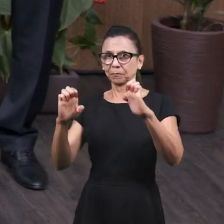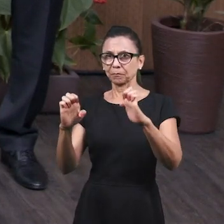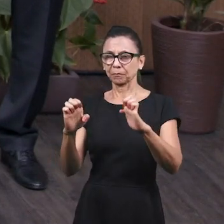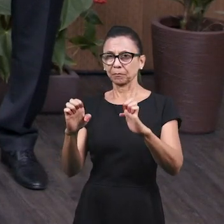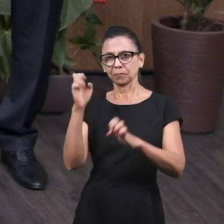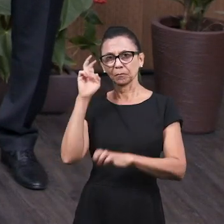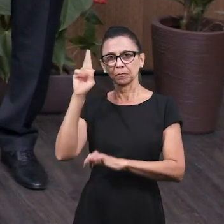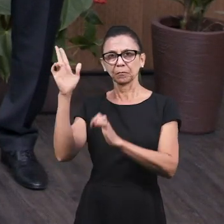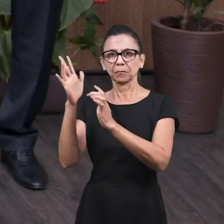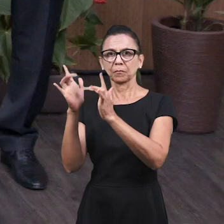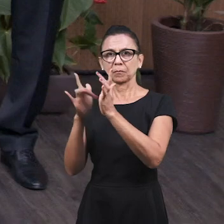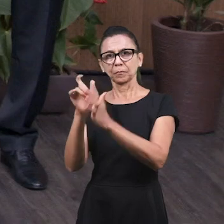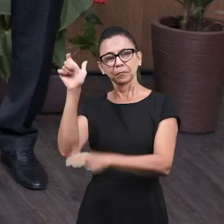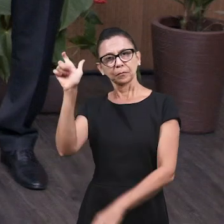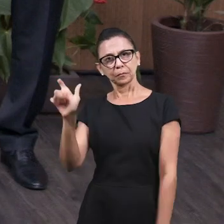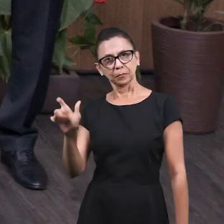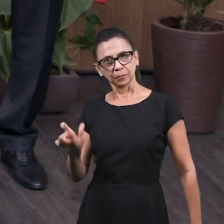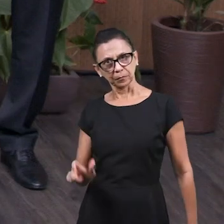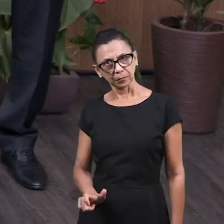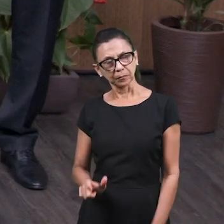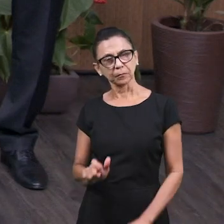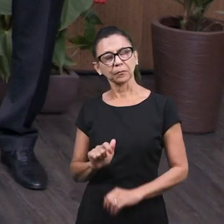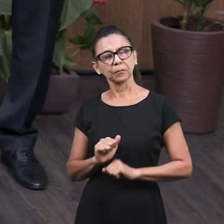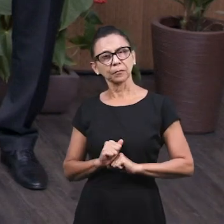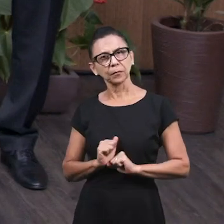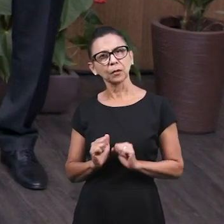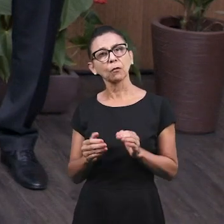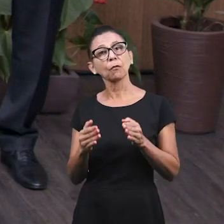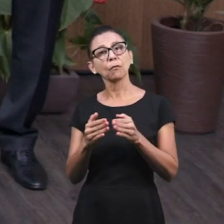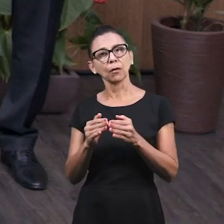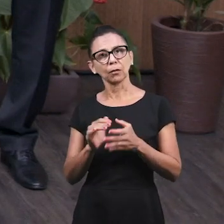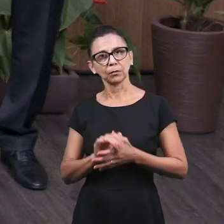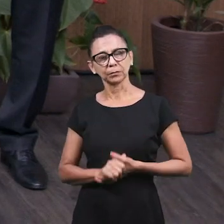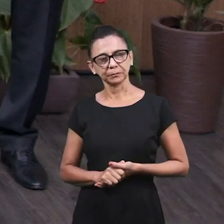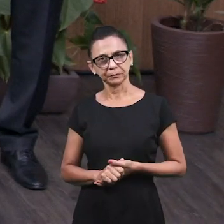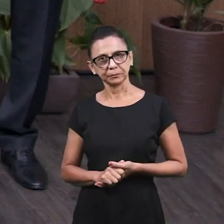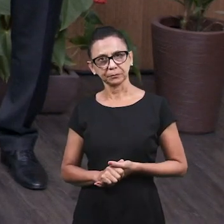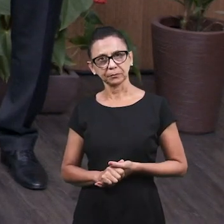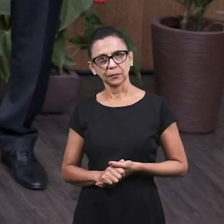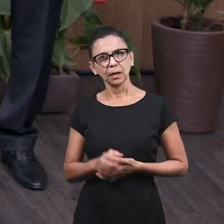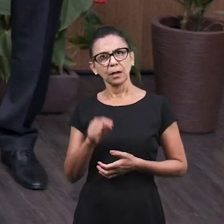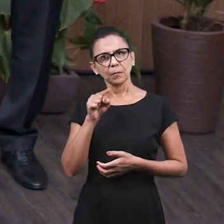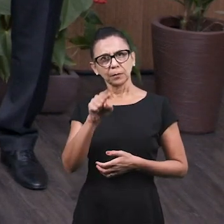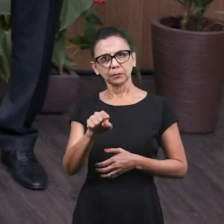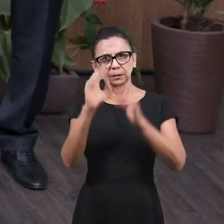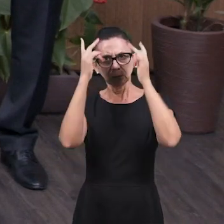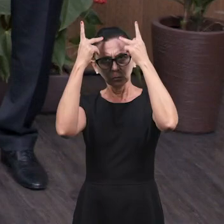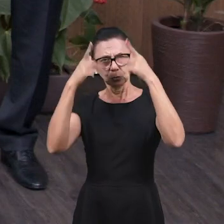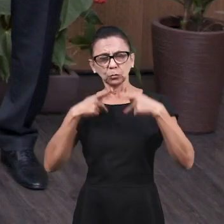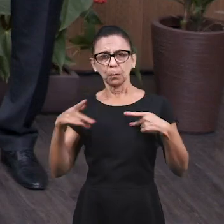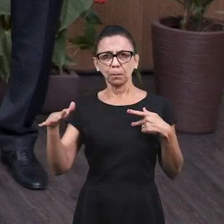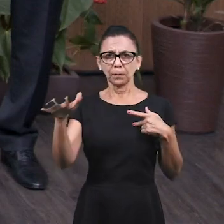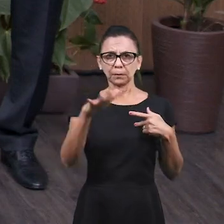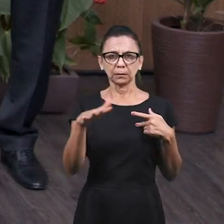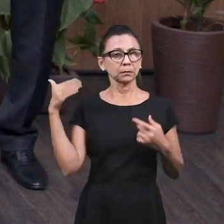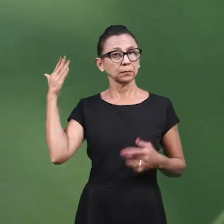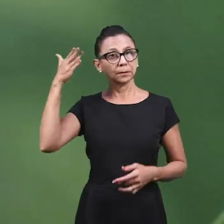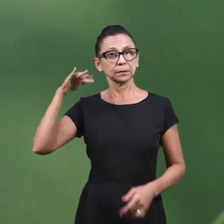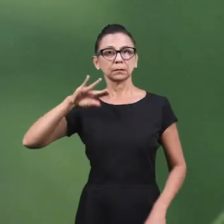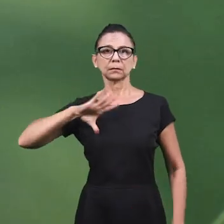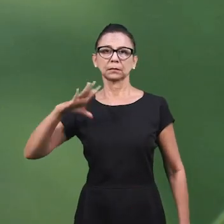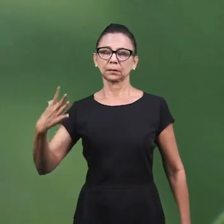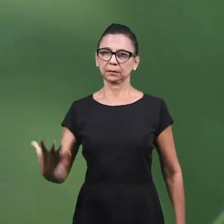эссенция Евангелия Господа Иисуса. Это центральная часть. Это